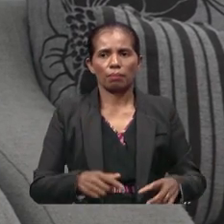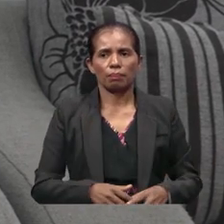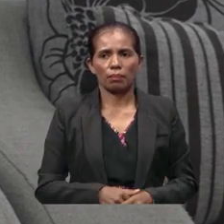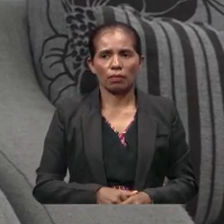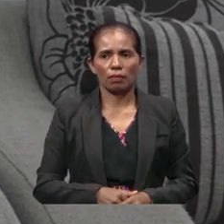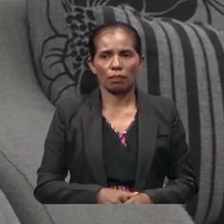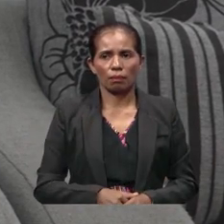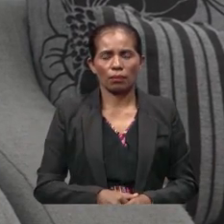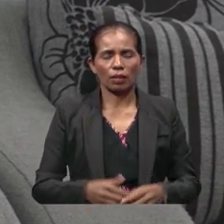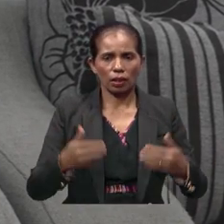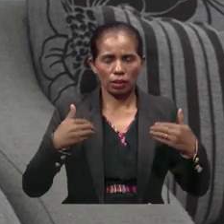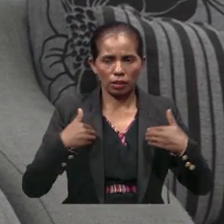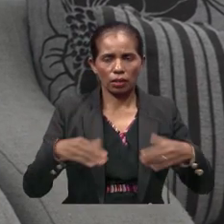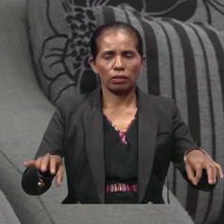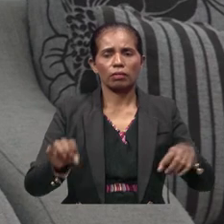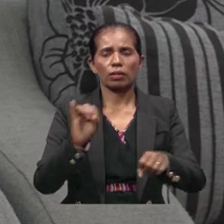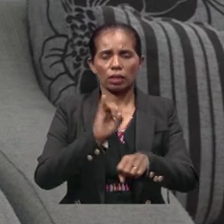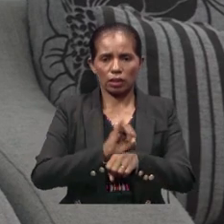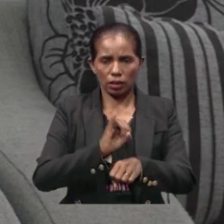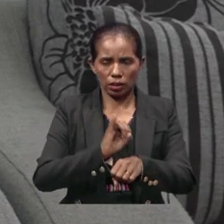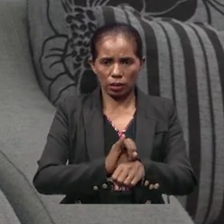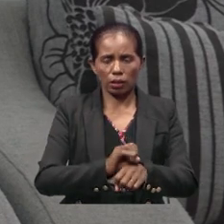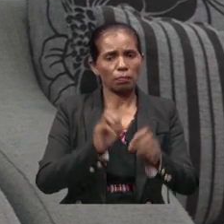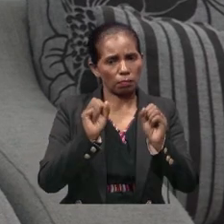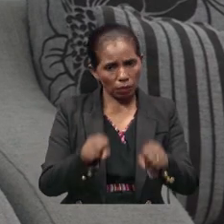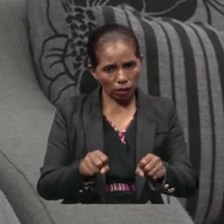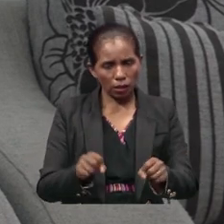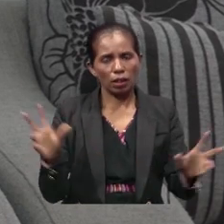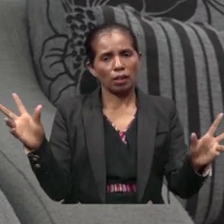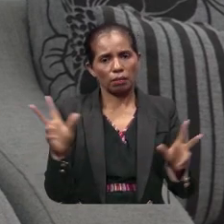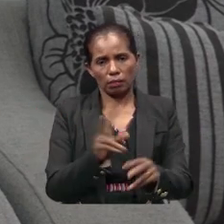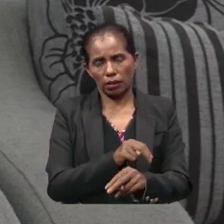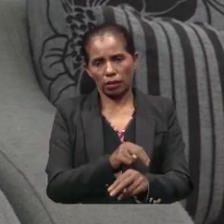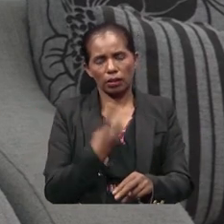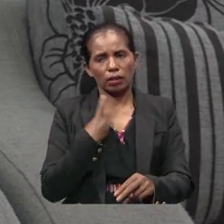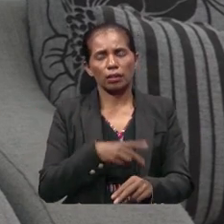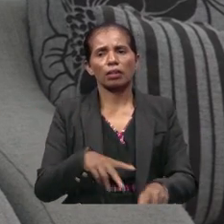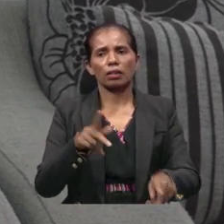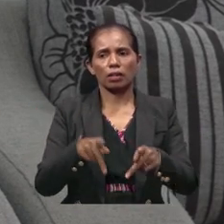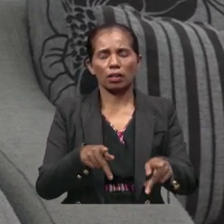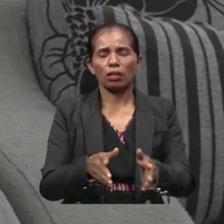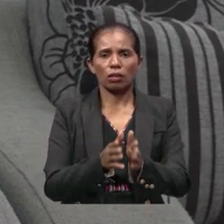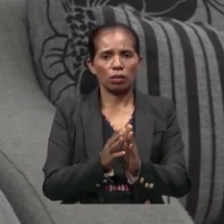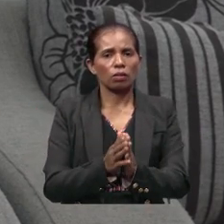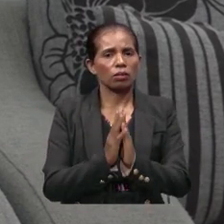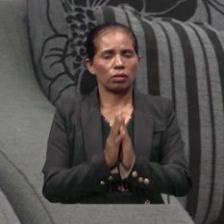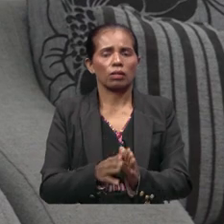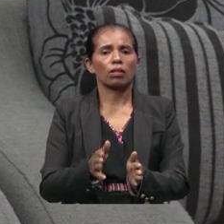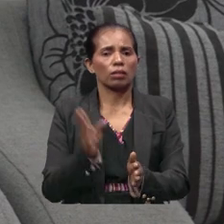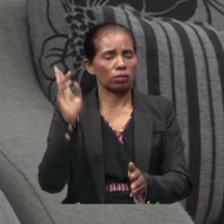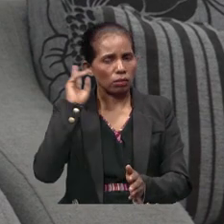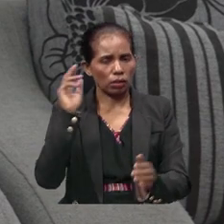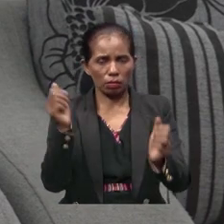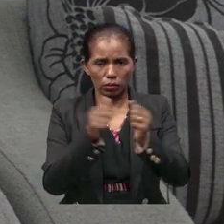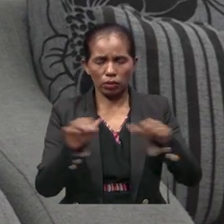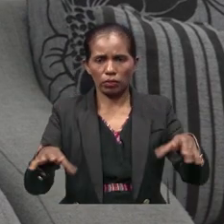amta iha orientação igreja ni ande kata kita ne bele kala bele entre te strani te rona malu rona ve igreja